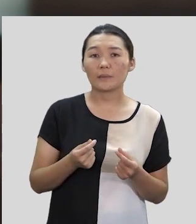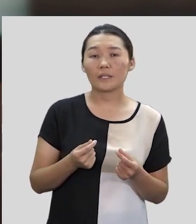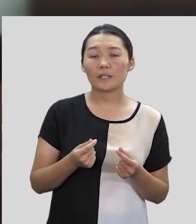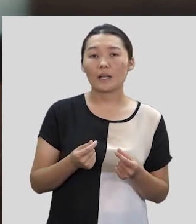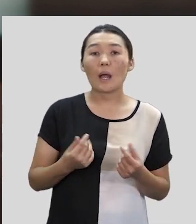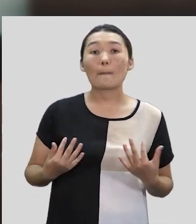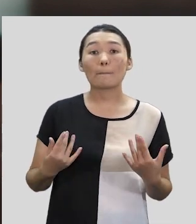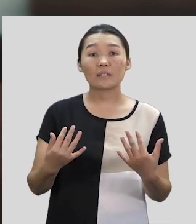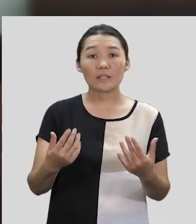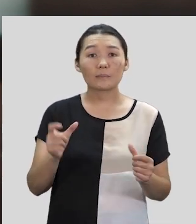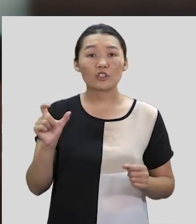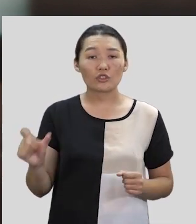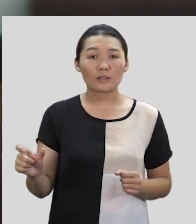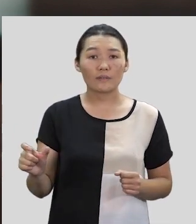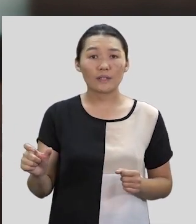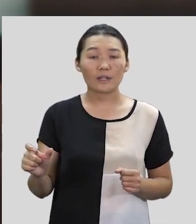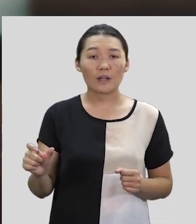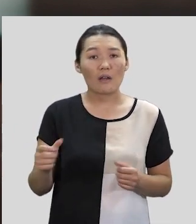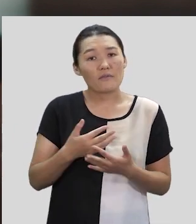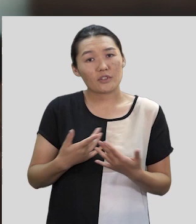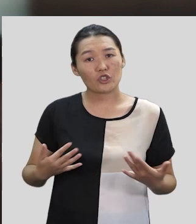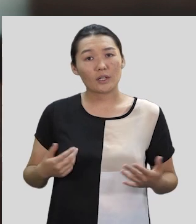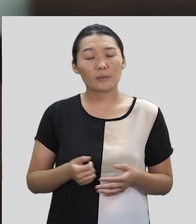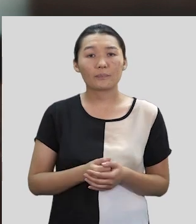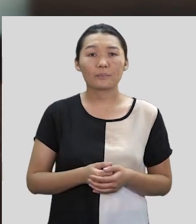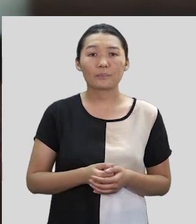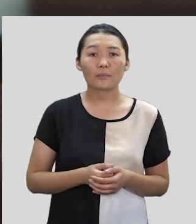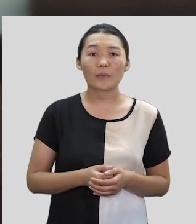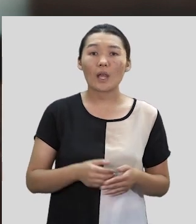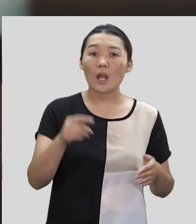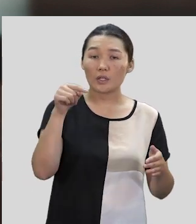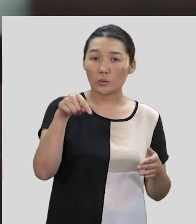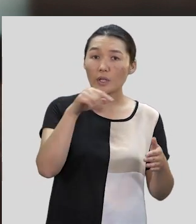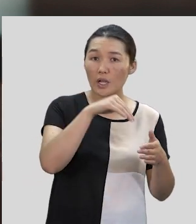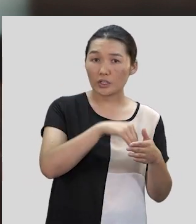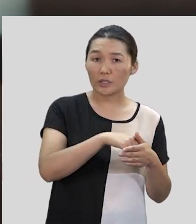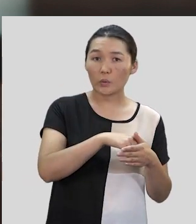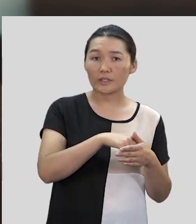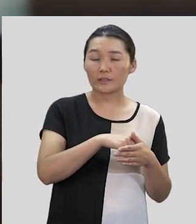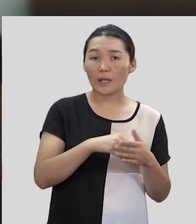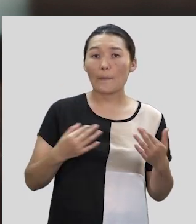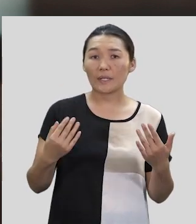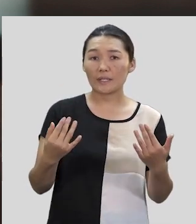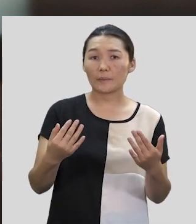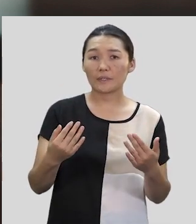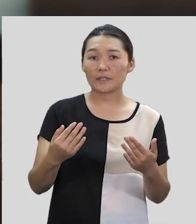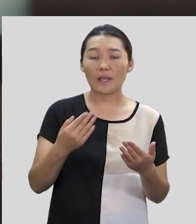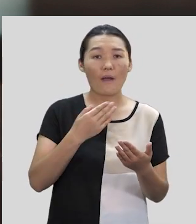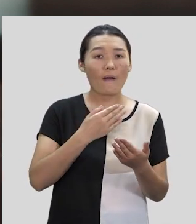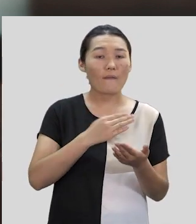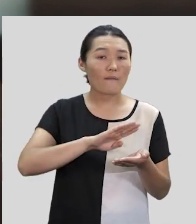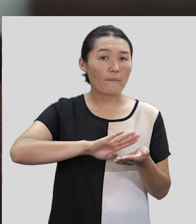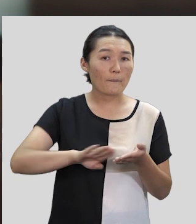потребность человека и вещах сюда же относятся потребности в безопасности